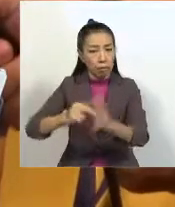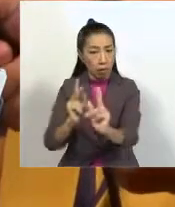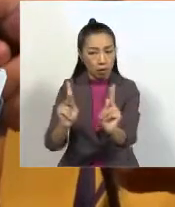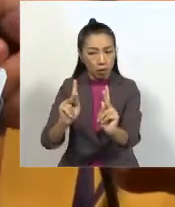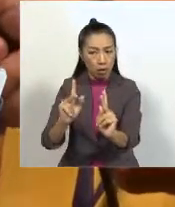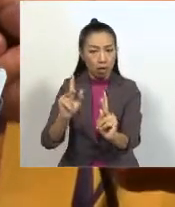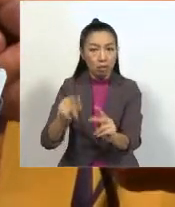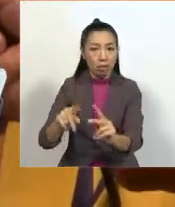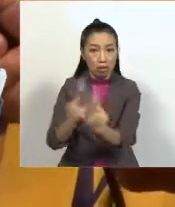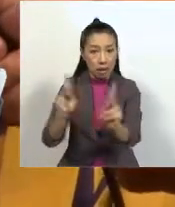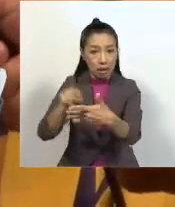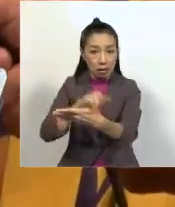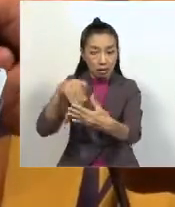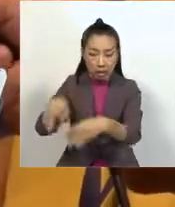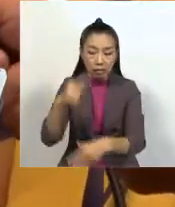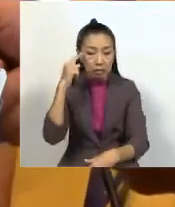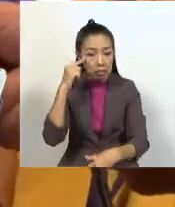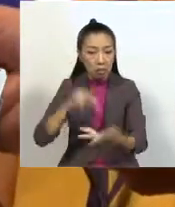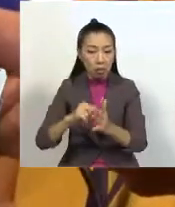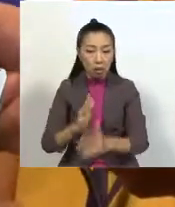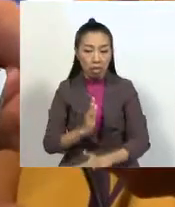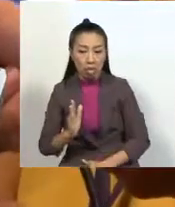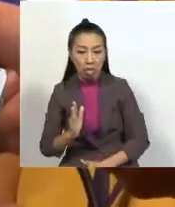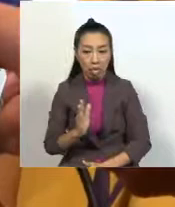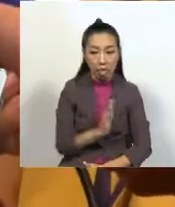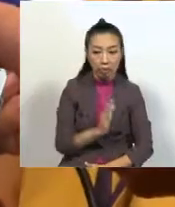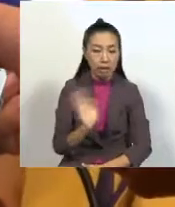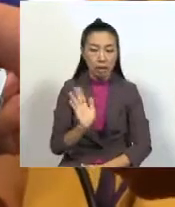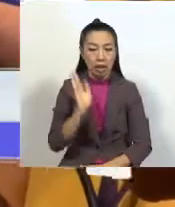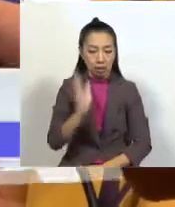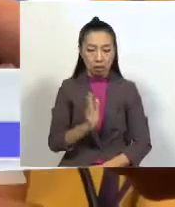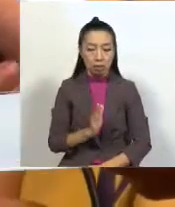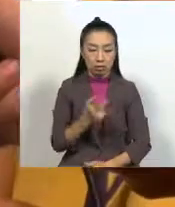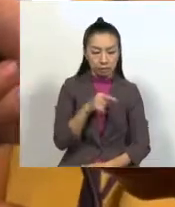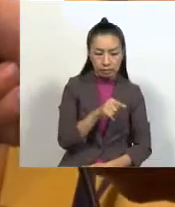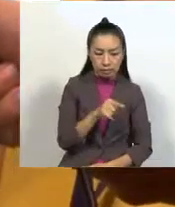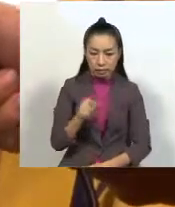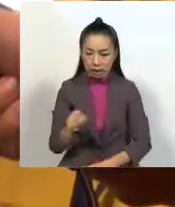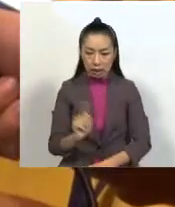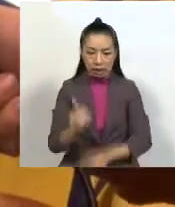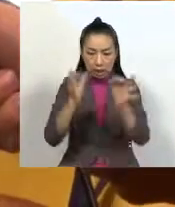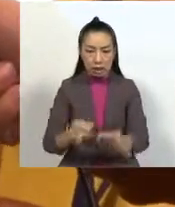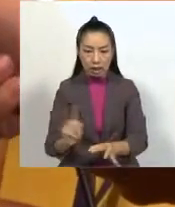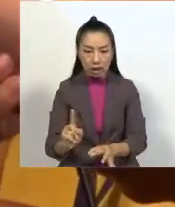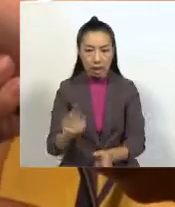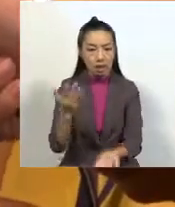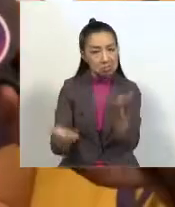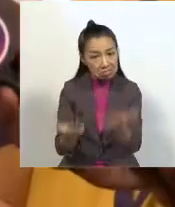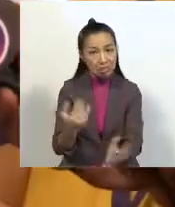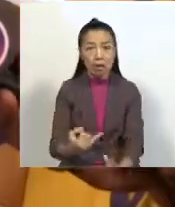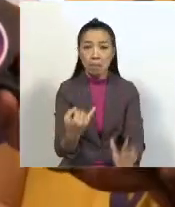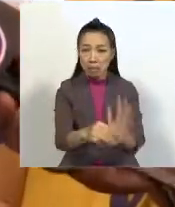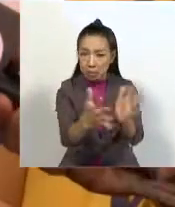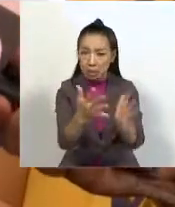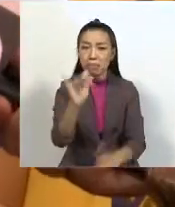จะซ้ายก็ได้ขวาก็ได้อันนี้ไม่ใช่มันอย่างใดอย่างหนึ่งแต่ผมไม่รู้ว่าอย่างไหนเท่านั้นอาจจะไม่ผิดก็ได้ก